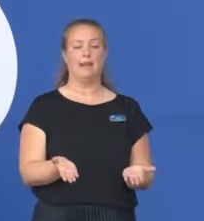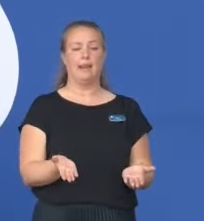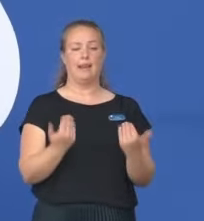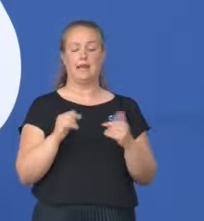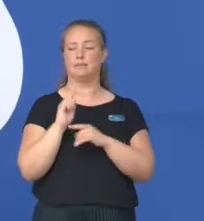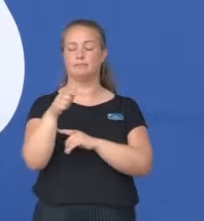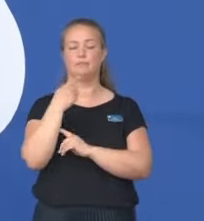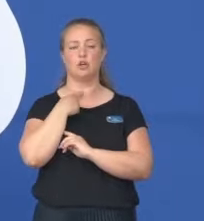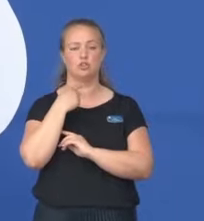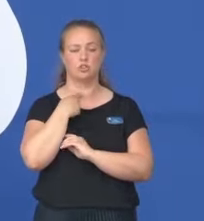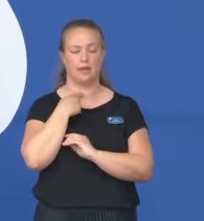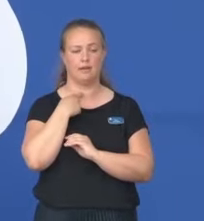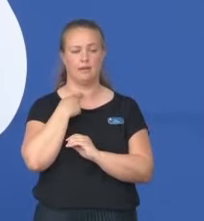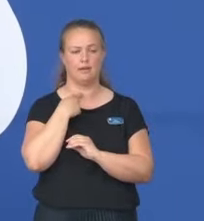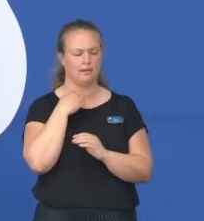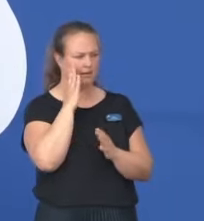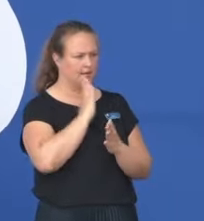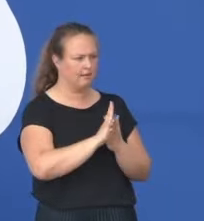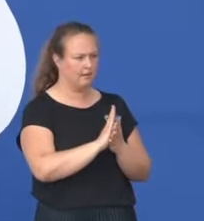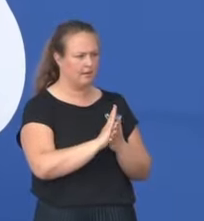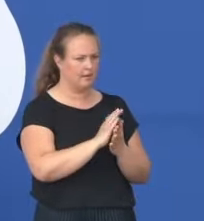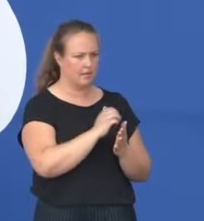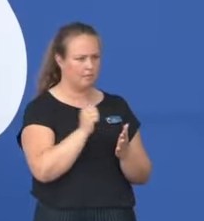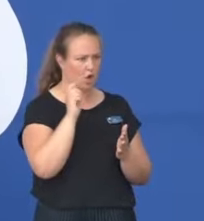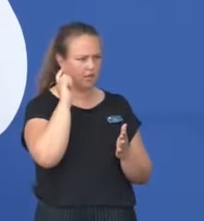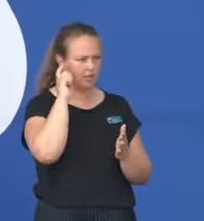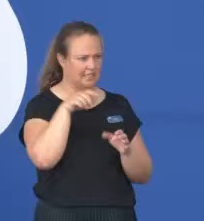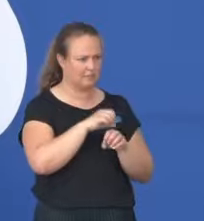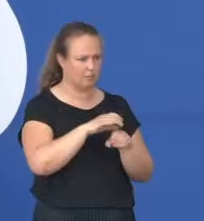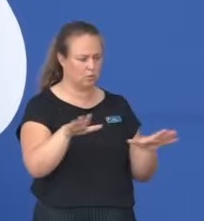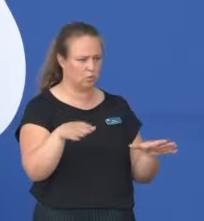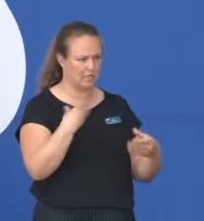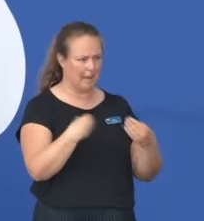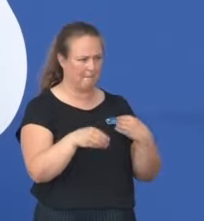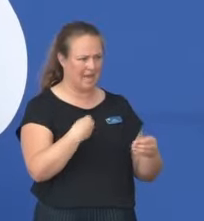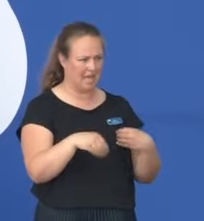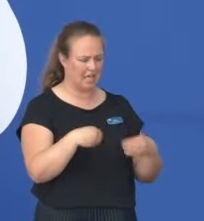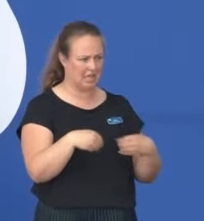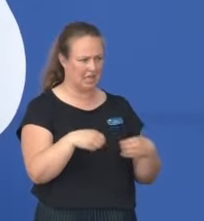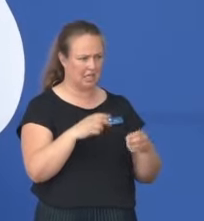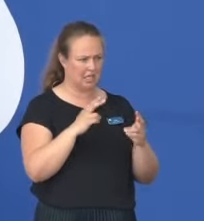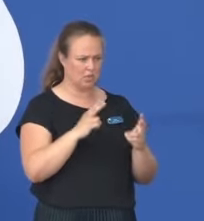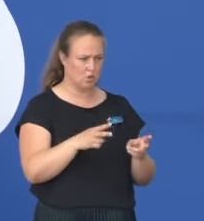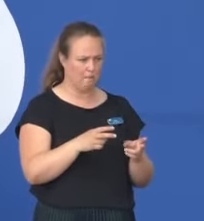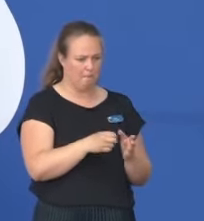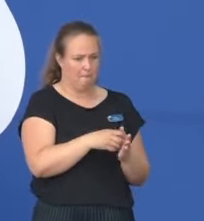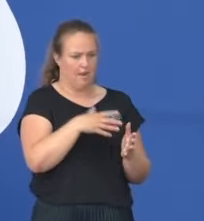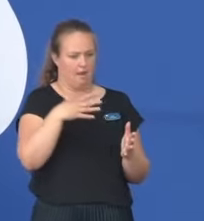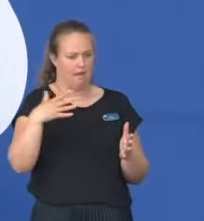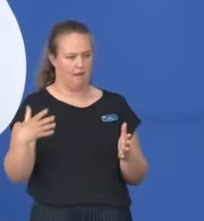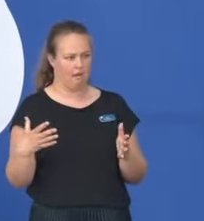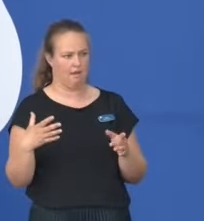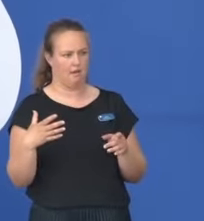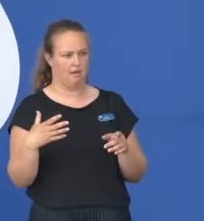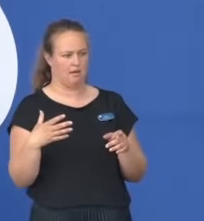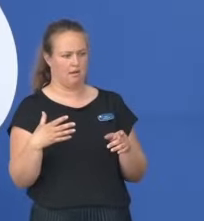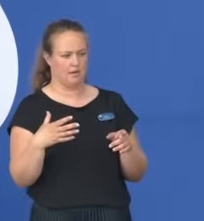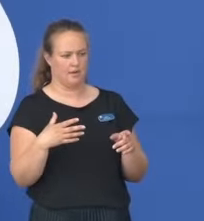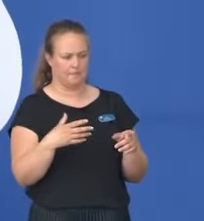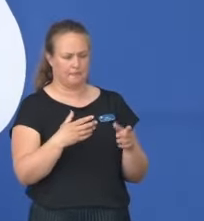och rösta. Och jag tror förlåt, också... är det bara desinformationskampanjer som spär på misstänkliggörandet av utrikesfödda i